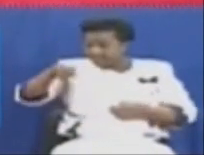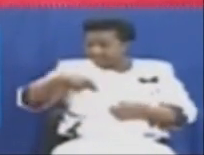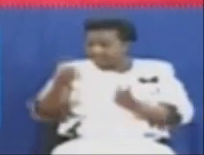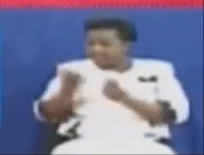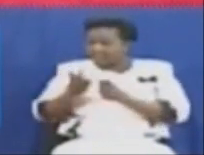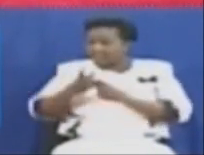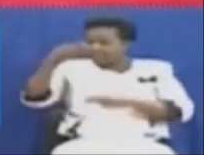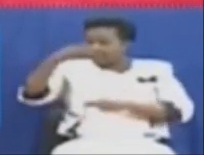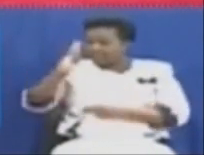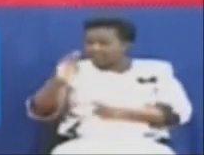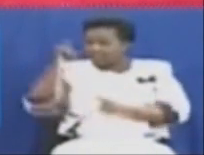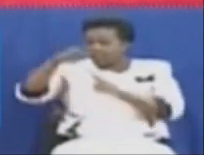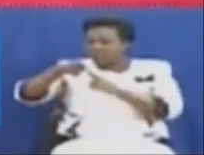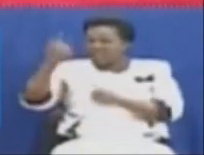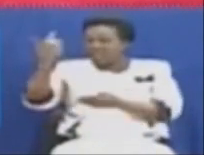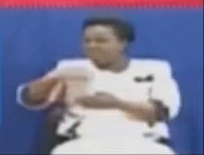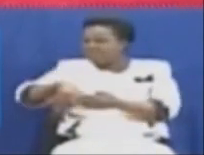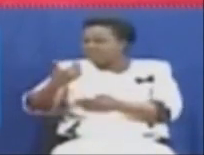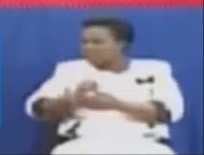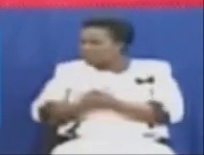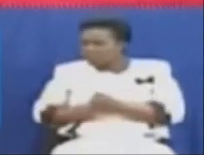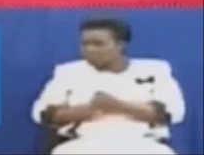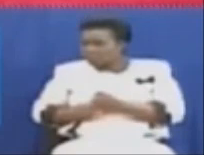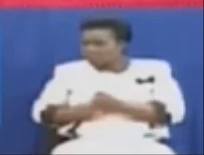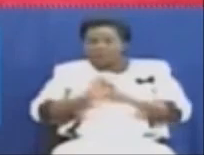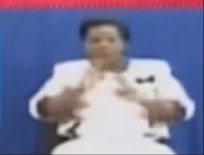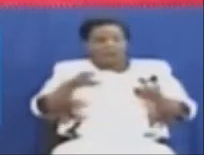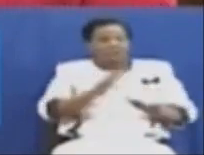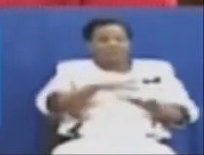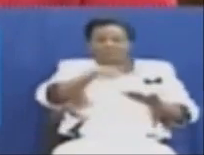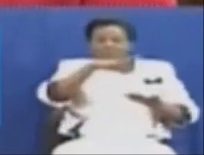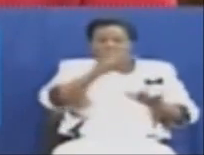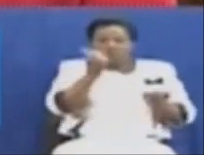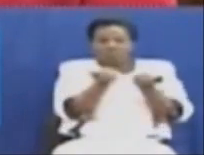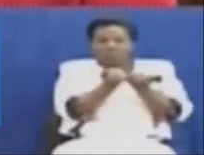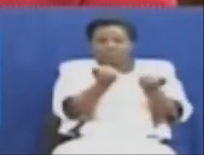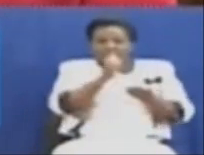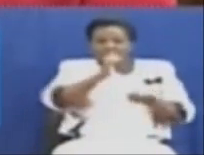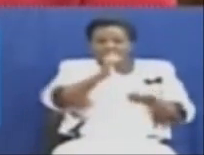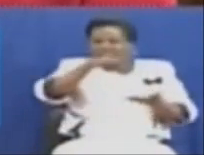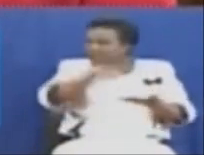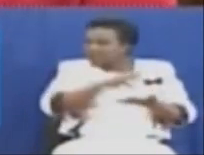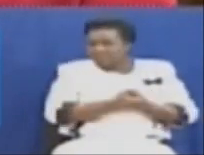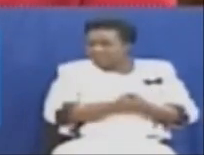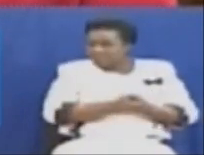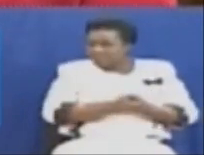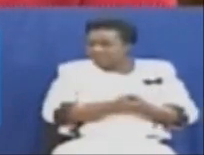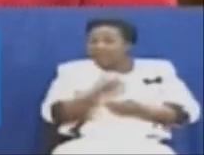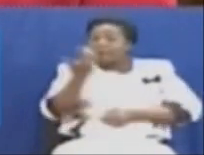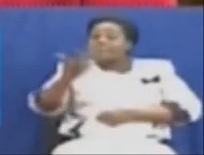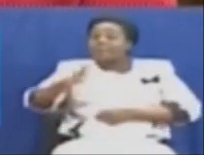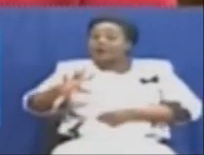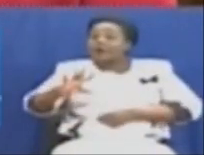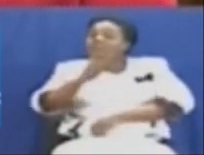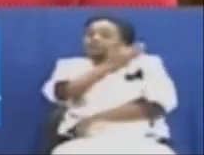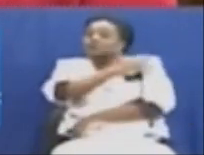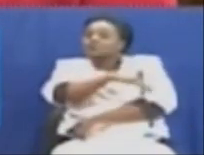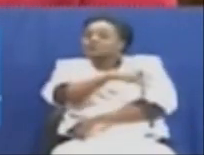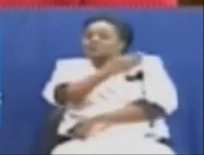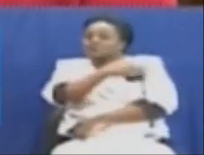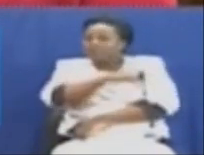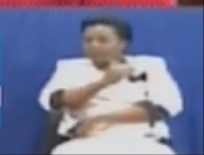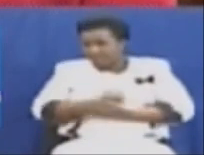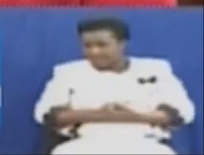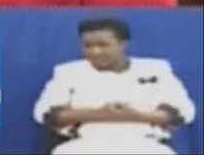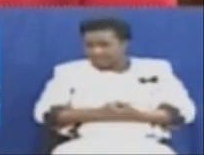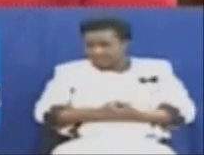wananchi, wala tuhitaji faida kutoka kwa wananchi. Muhimu wa utoaji huduma ya maji kwa wananchi ni kufikisha